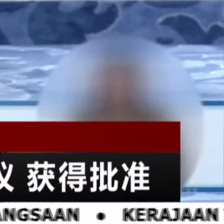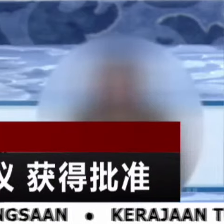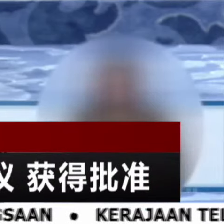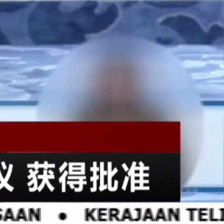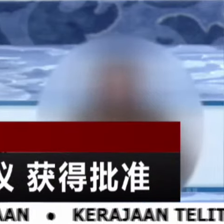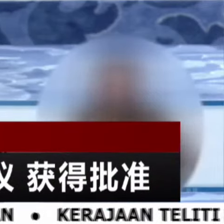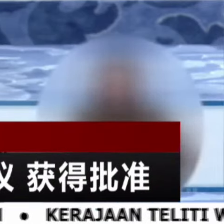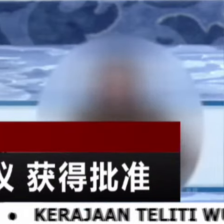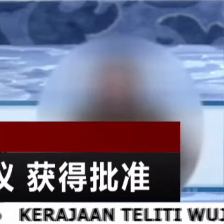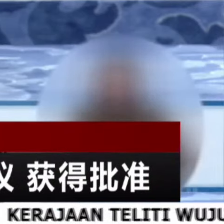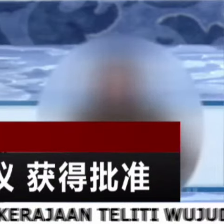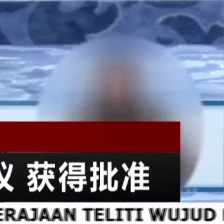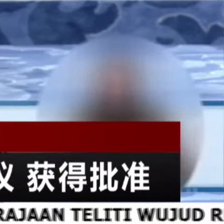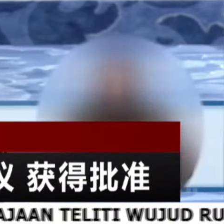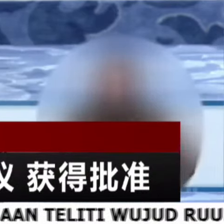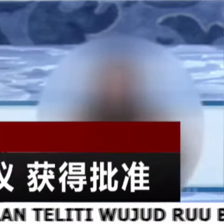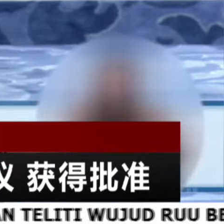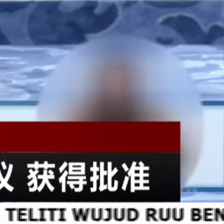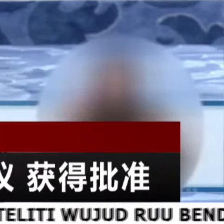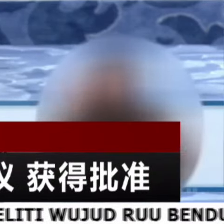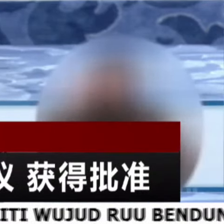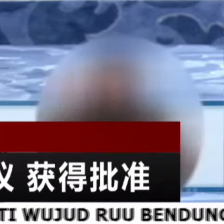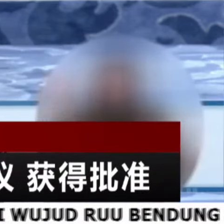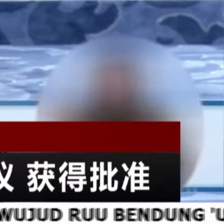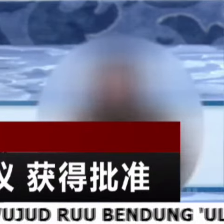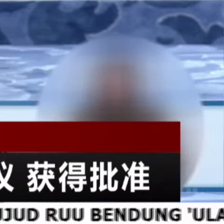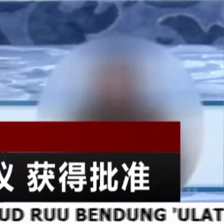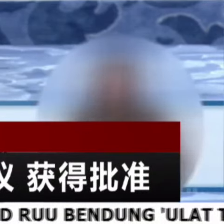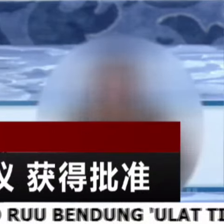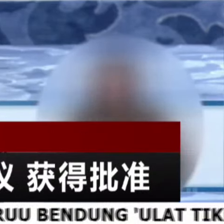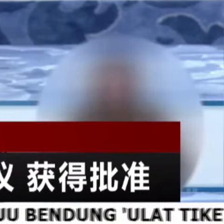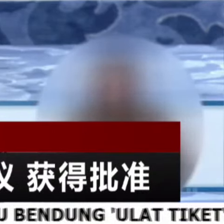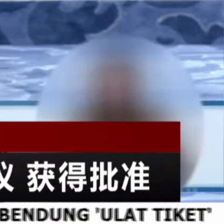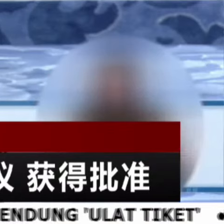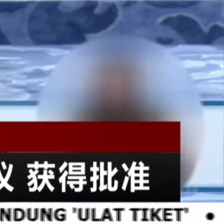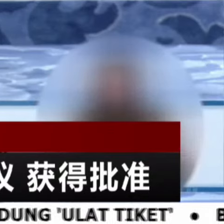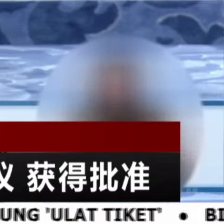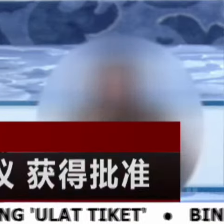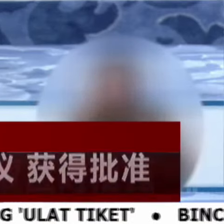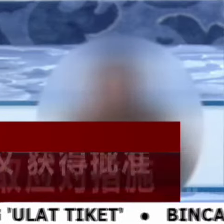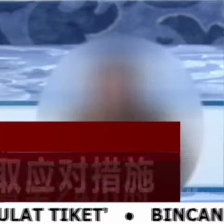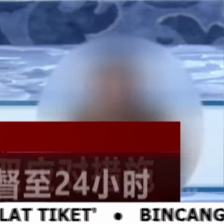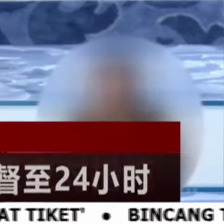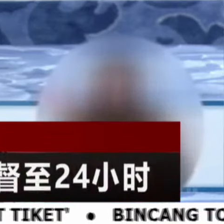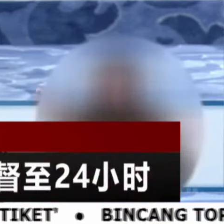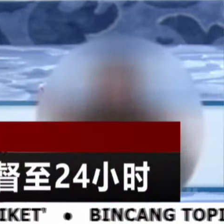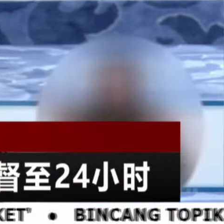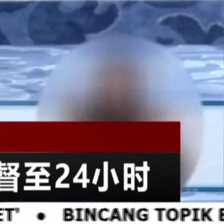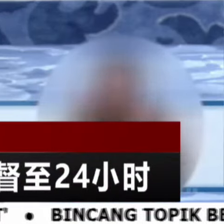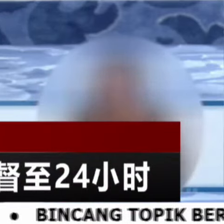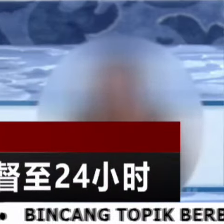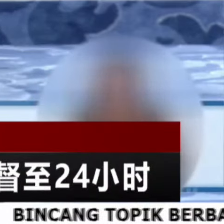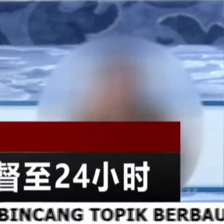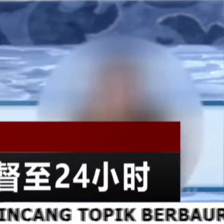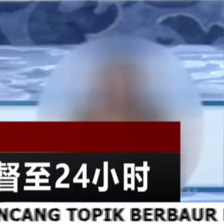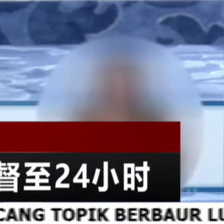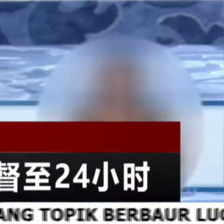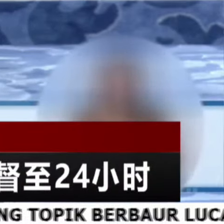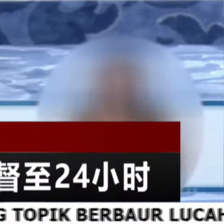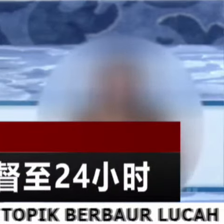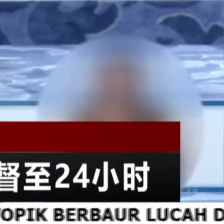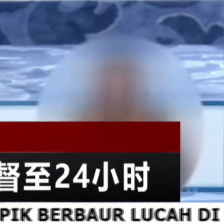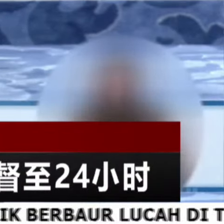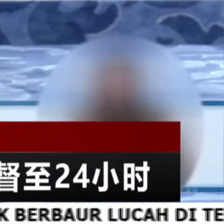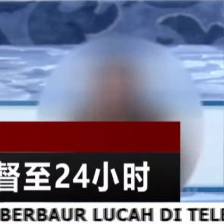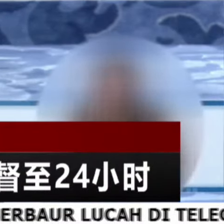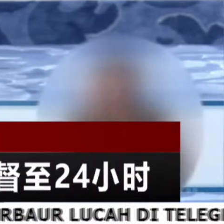waktu operasi dipersetujui, tetapi saya ingin maklum bahawa bank negara telah pun memberi maklum